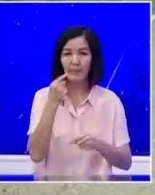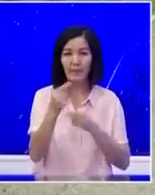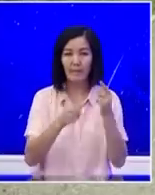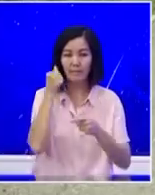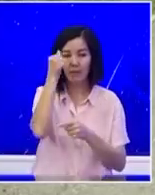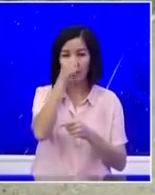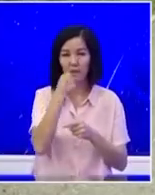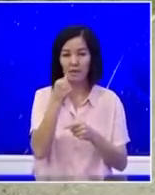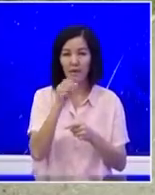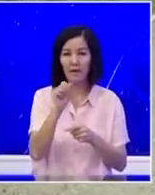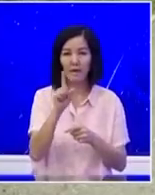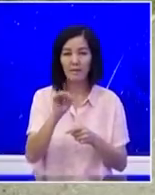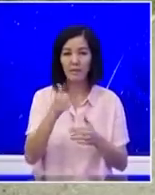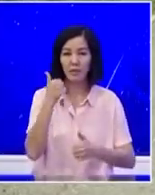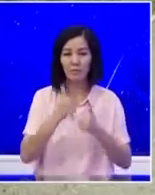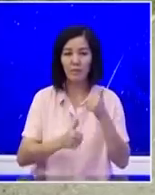жылға Азия чемпионатына